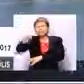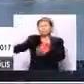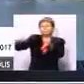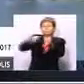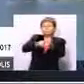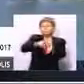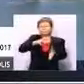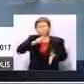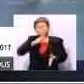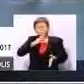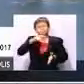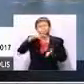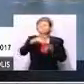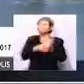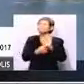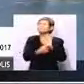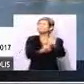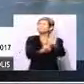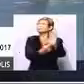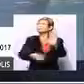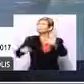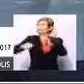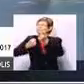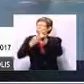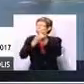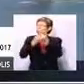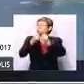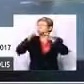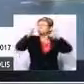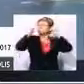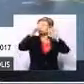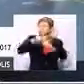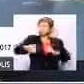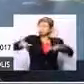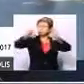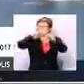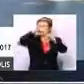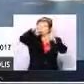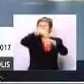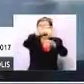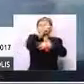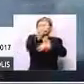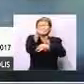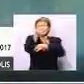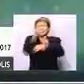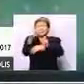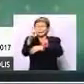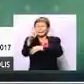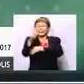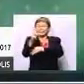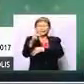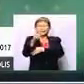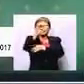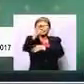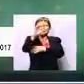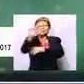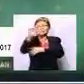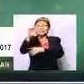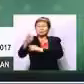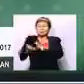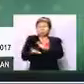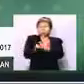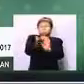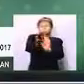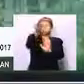kenyataan berkata, ini merupakan satu sumbangan signifikan terhadap kadar dalam negara kasar KDNK ECER.